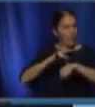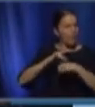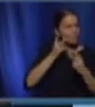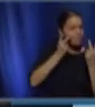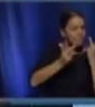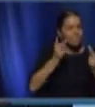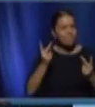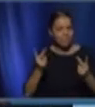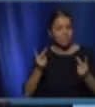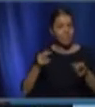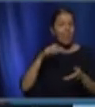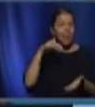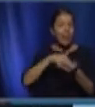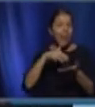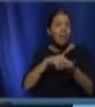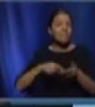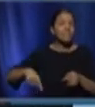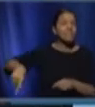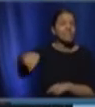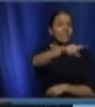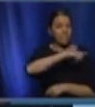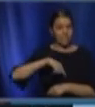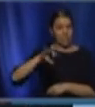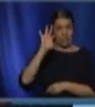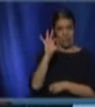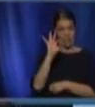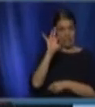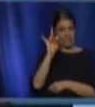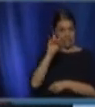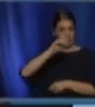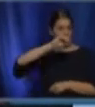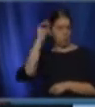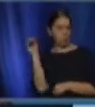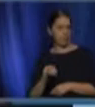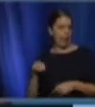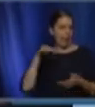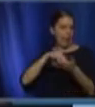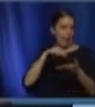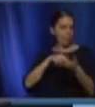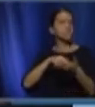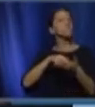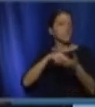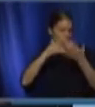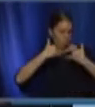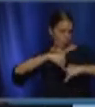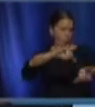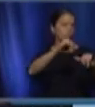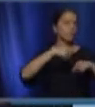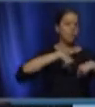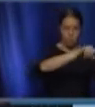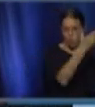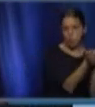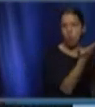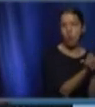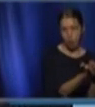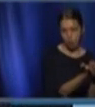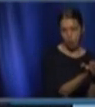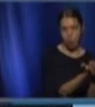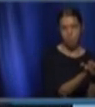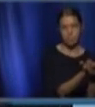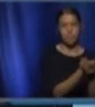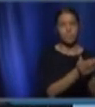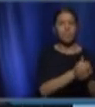à l'école actuellement. Puis, je vous l'ai dit, malgré les choix qui ont été faits par d'autres États, pour